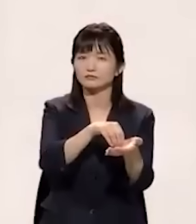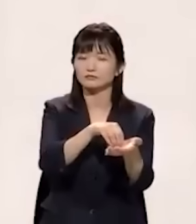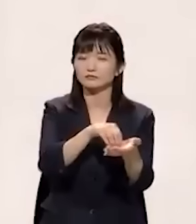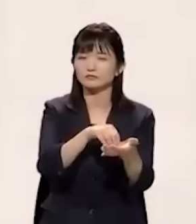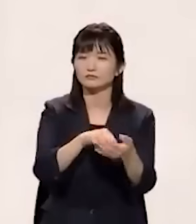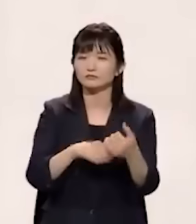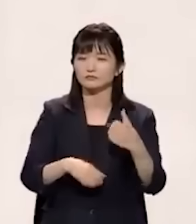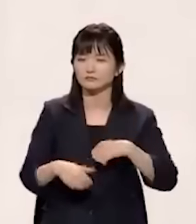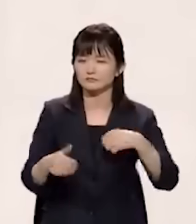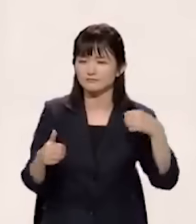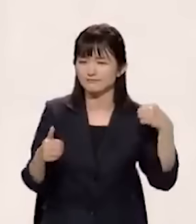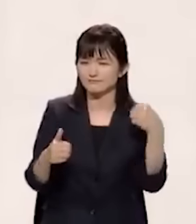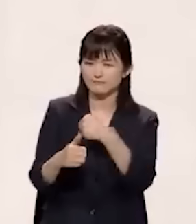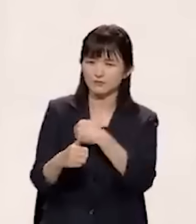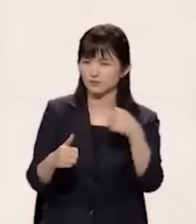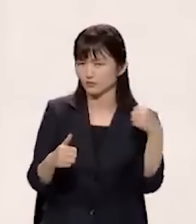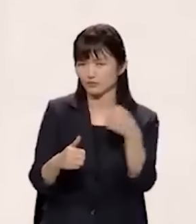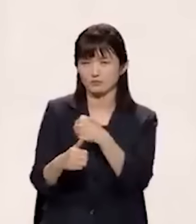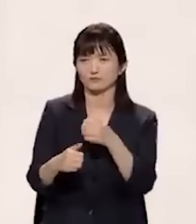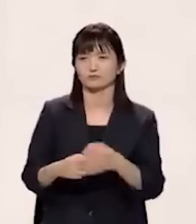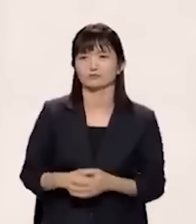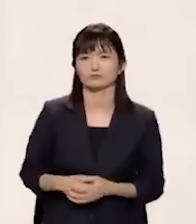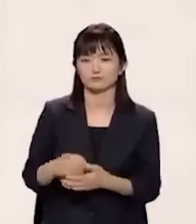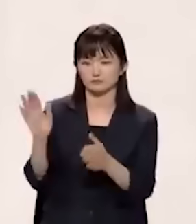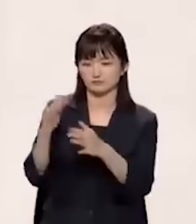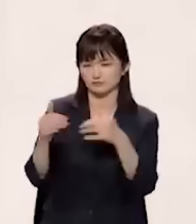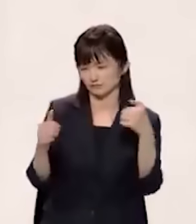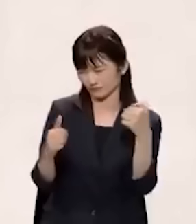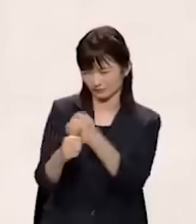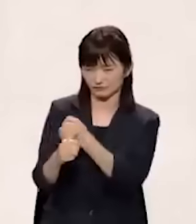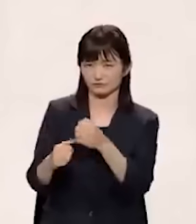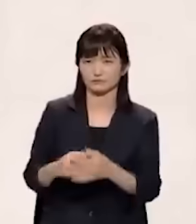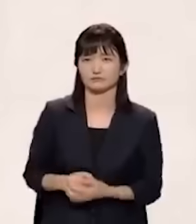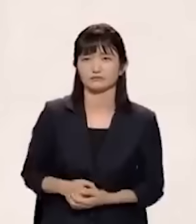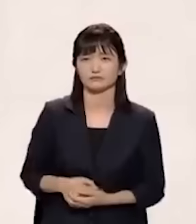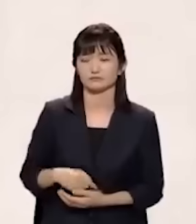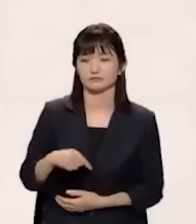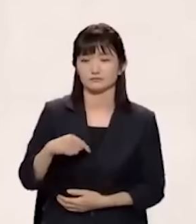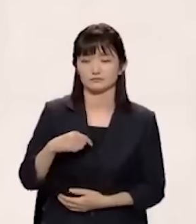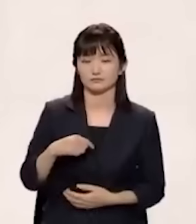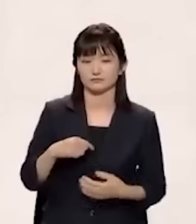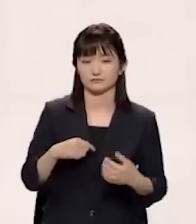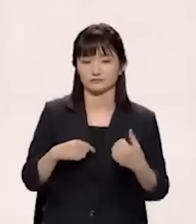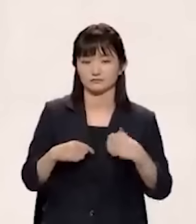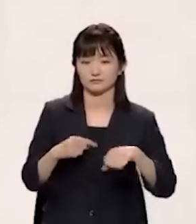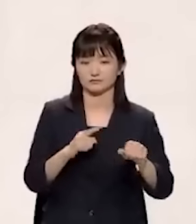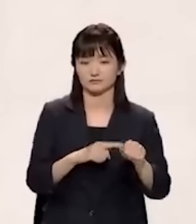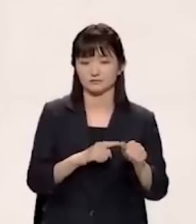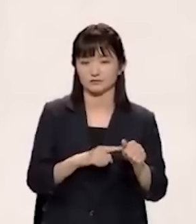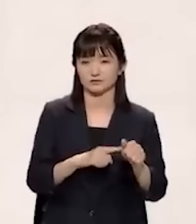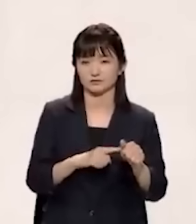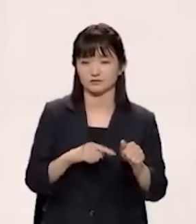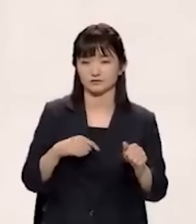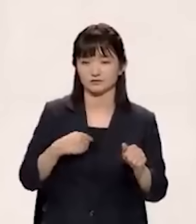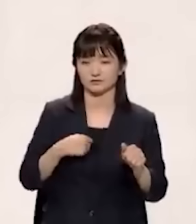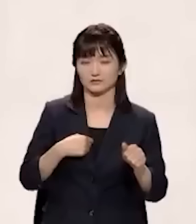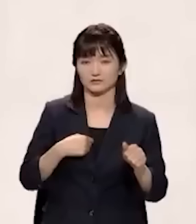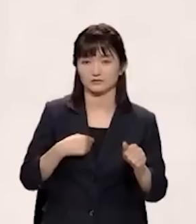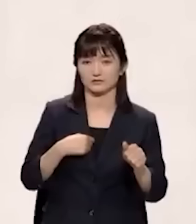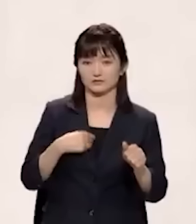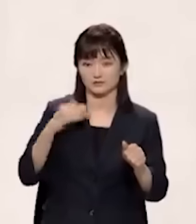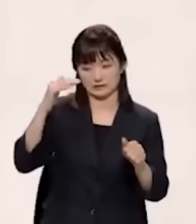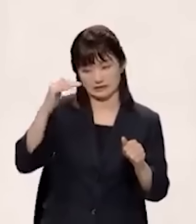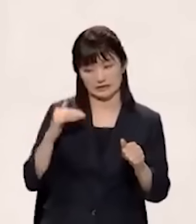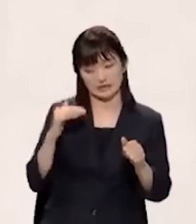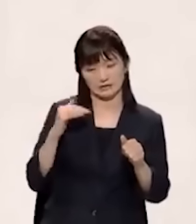폭력을 좀 행사했던 것 같아요 입학했을 때부터 애들을 때렸는데 특히 자기보다 몸집이 좀 작은 여자애들을 때렸다 해요 자기보다